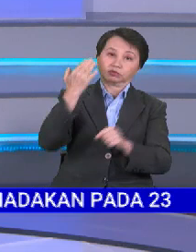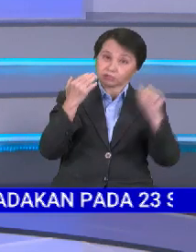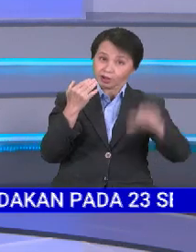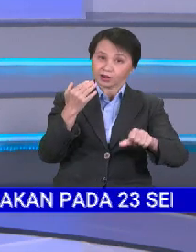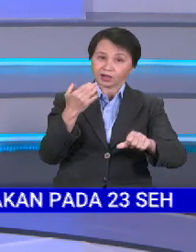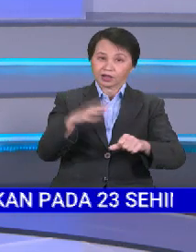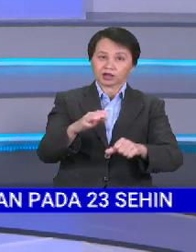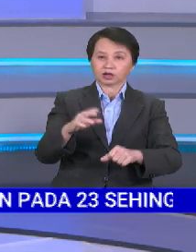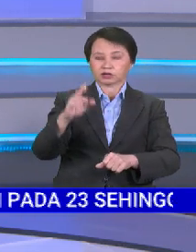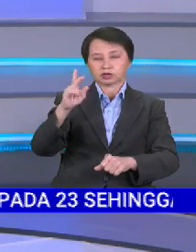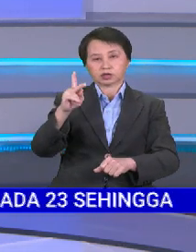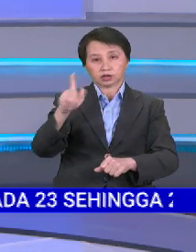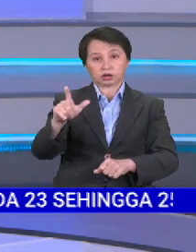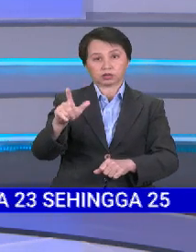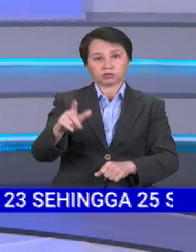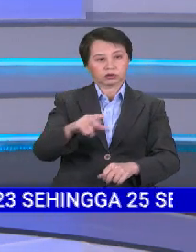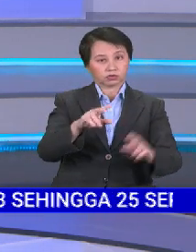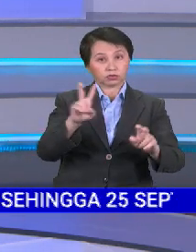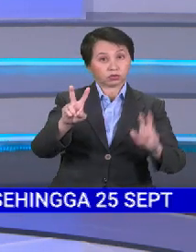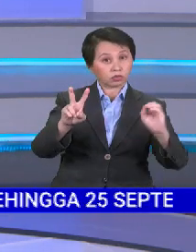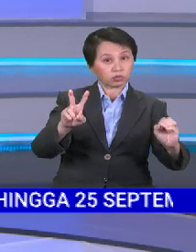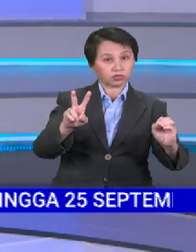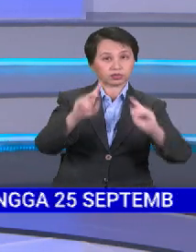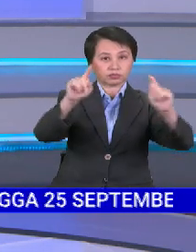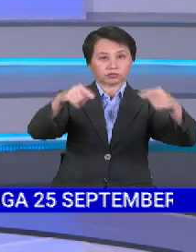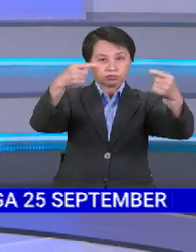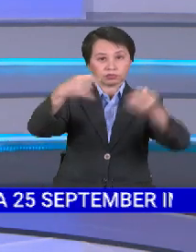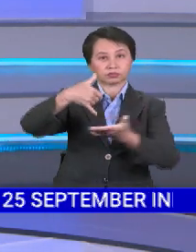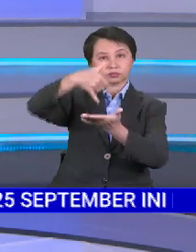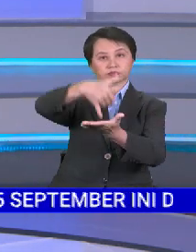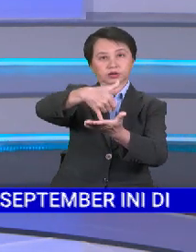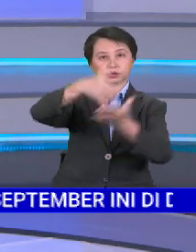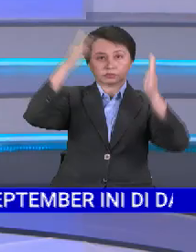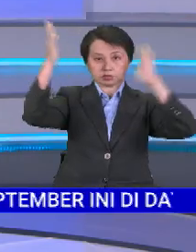selepas ditundukkan KL City FC 2-0 di pentas final Piala Malaysia.